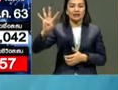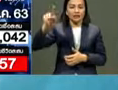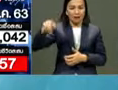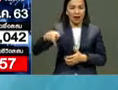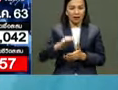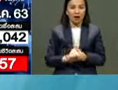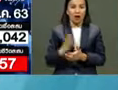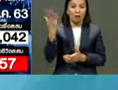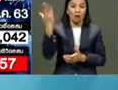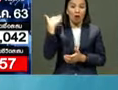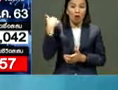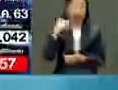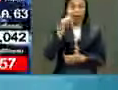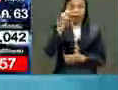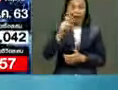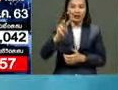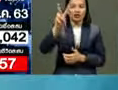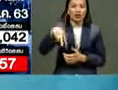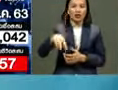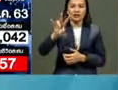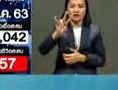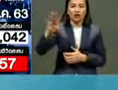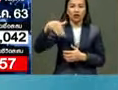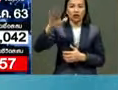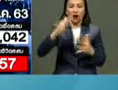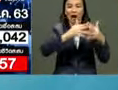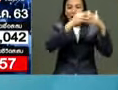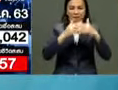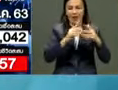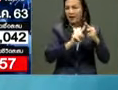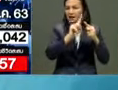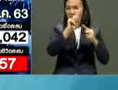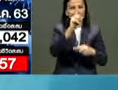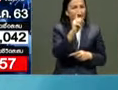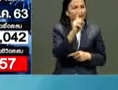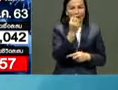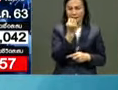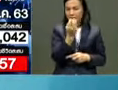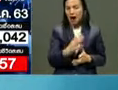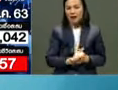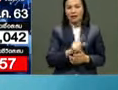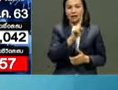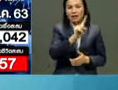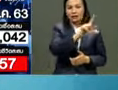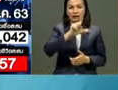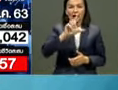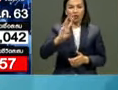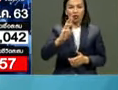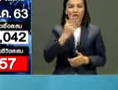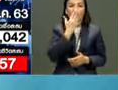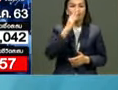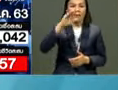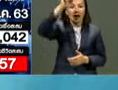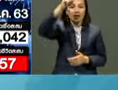นะครับแล้วก็เสียชีวิตไปสามแสนสี่เมื่อวานนี้เพิ่มเสียชีวิตไปประมาณ2700กว่านะครับศาลเมกายังเป็นอันดับที่ 1อยู่นะครับ 1ล้าน 6